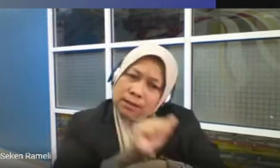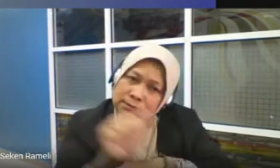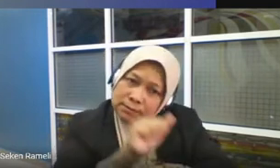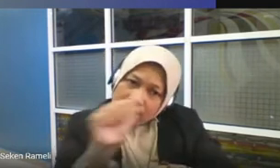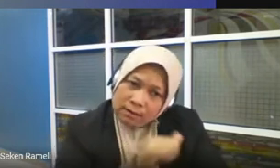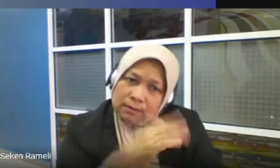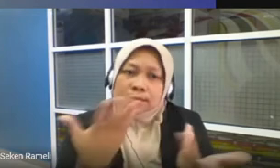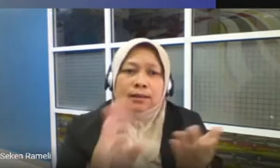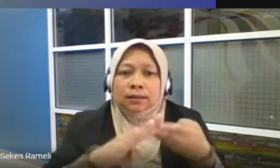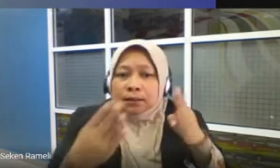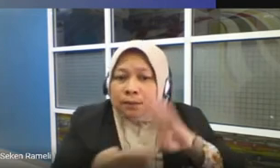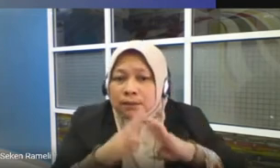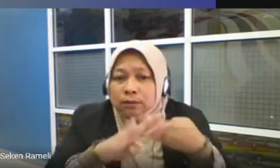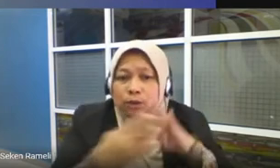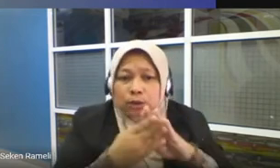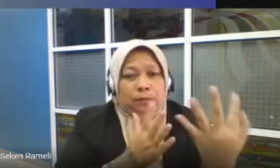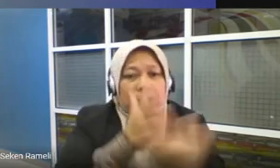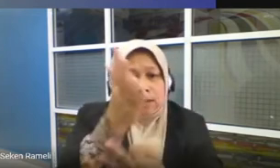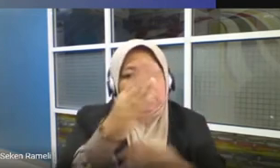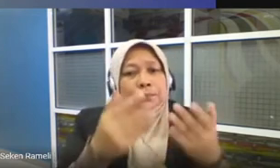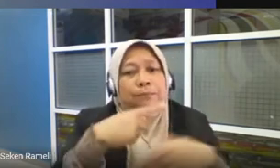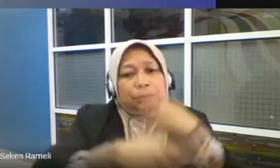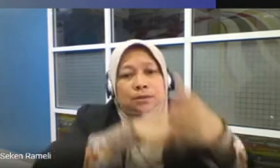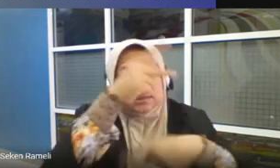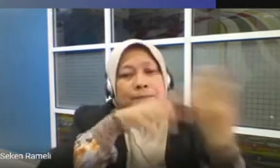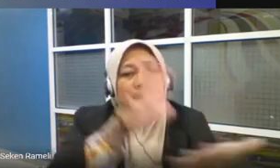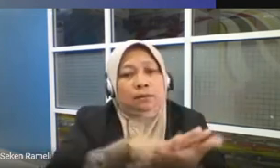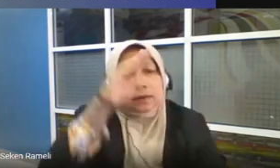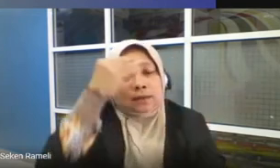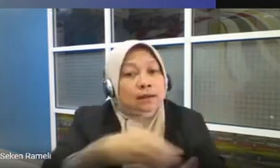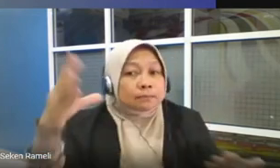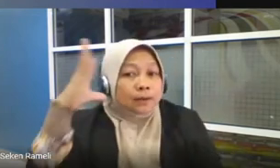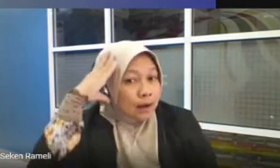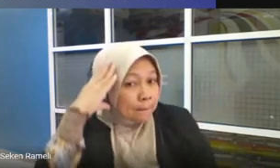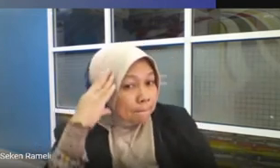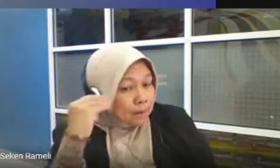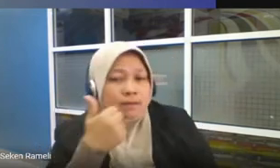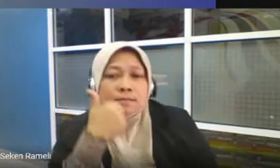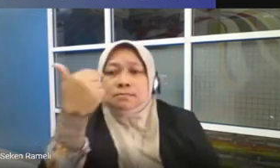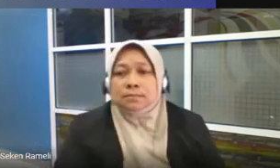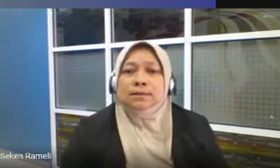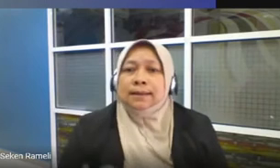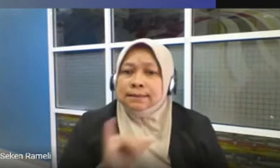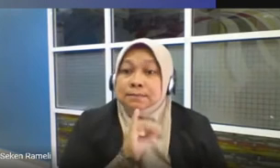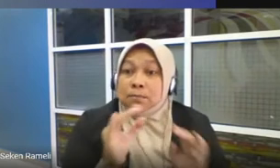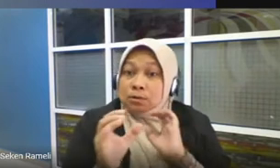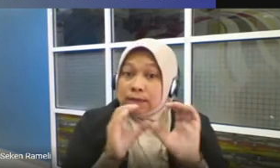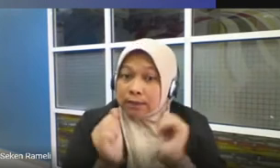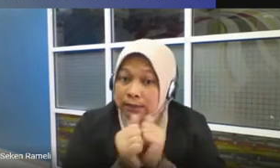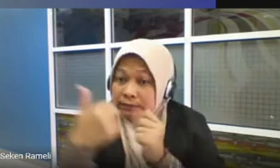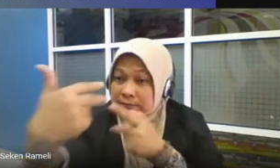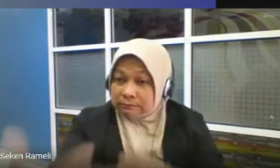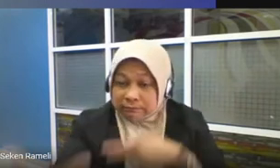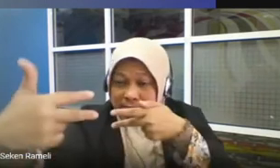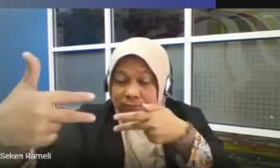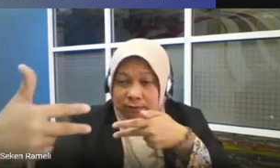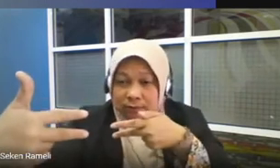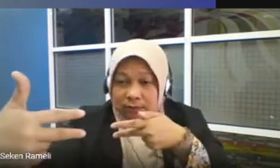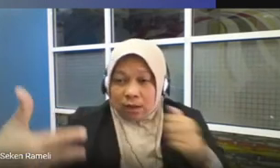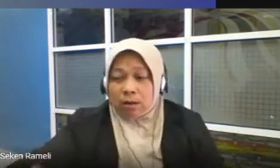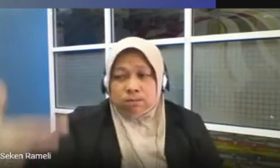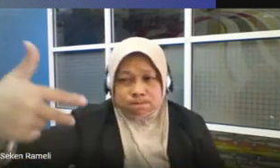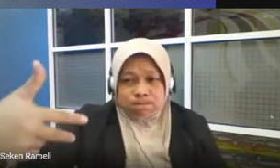dibentuk dan perlu melalui proses pembelajaran dan pengalaman yang panjang. Saya nak bercakap di depan kamera ni pun ataupun